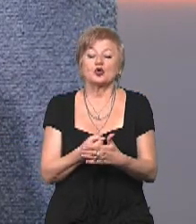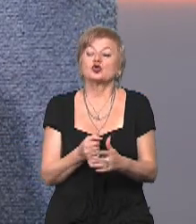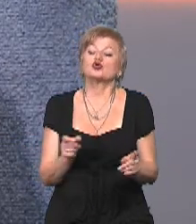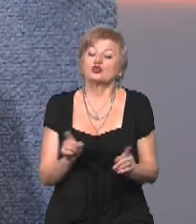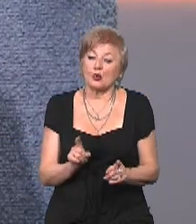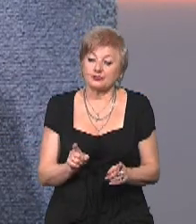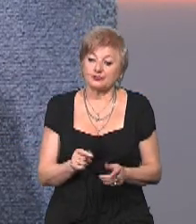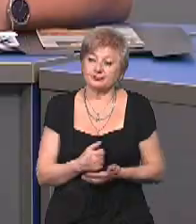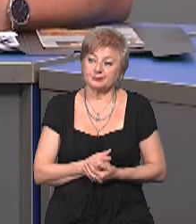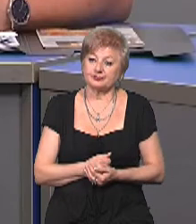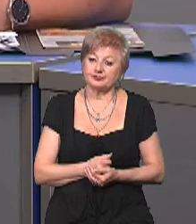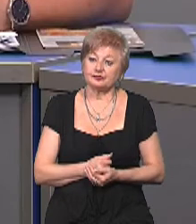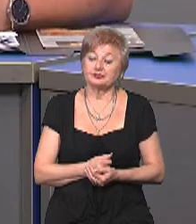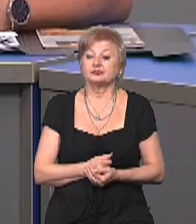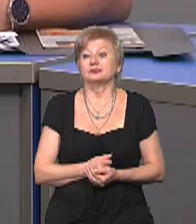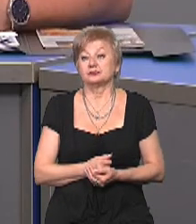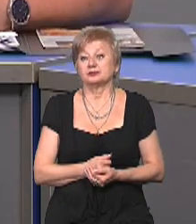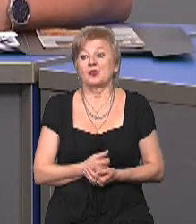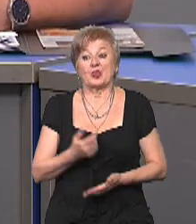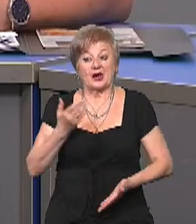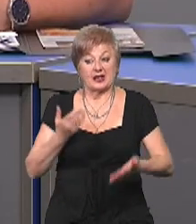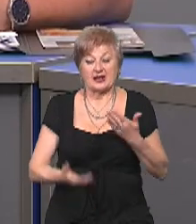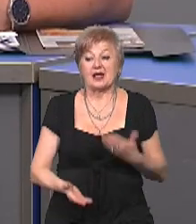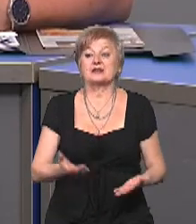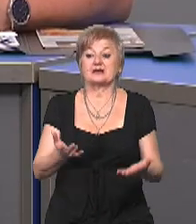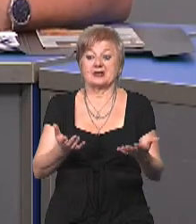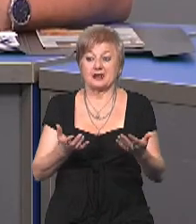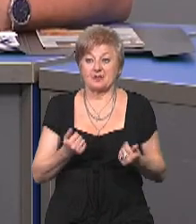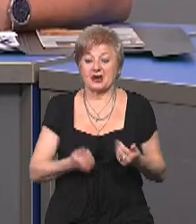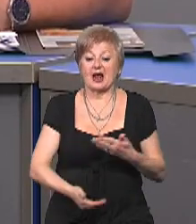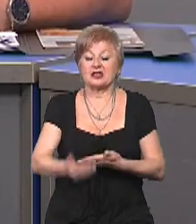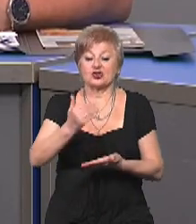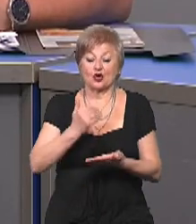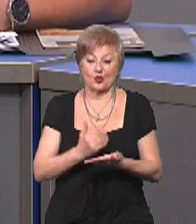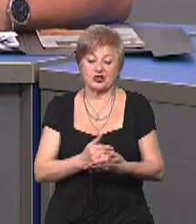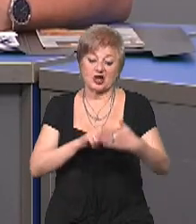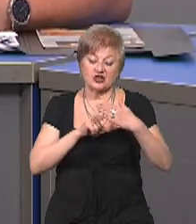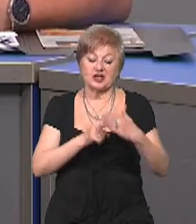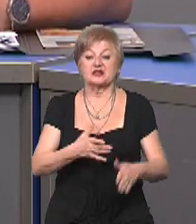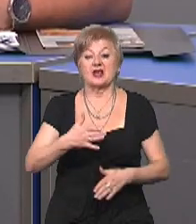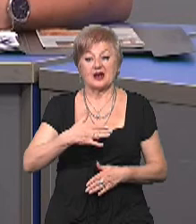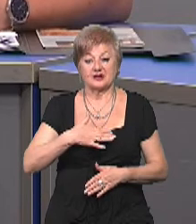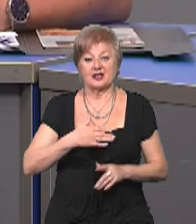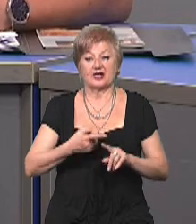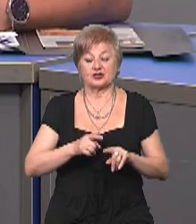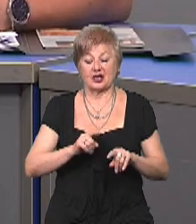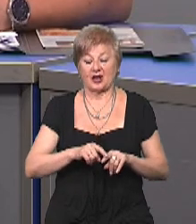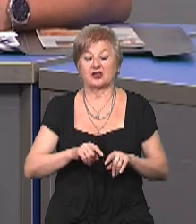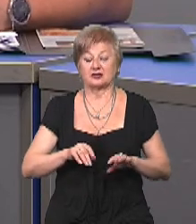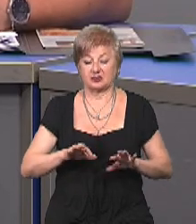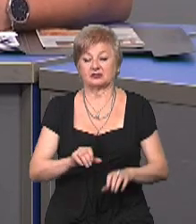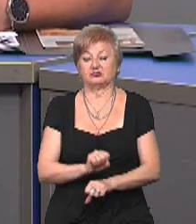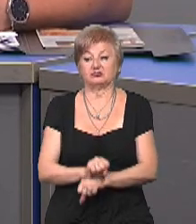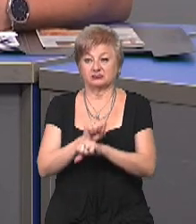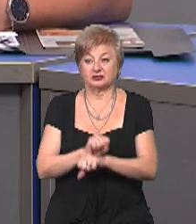саме? Ну, если брать конечную цель наших этих всех действий,